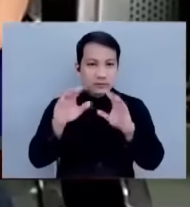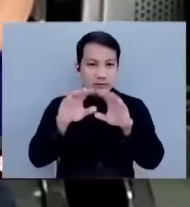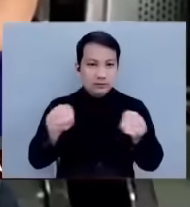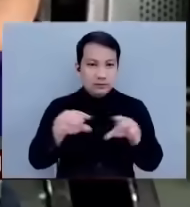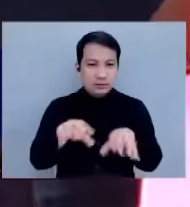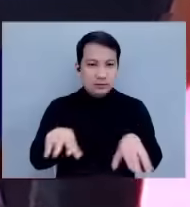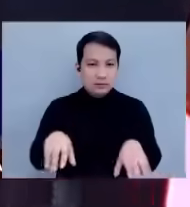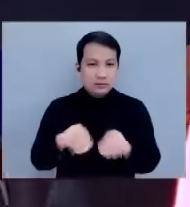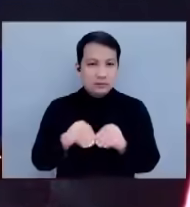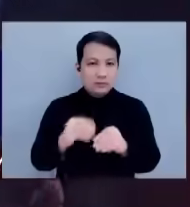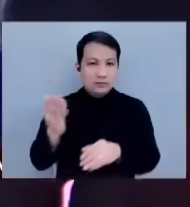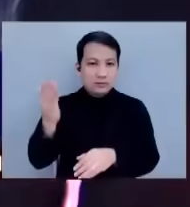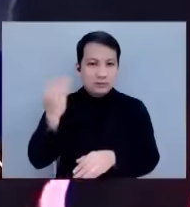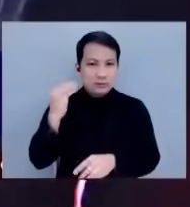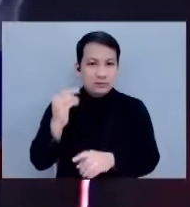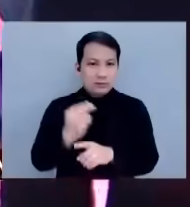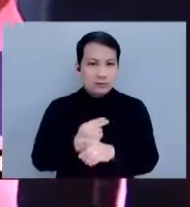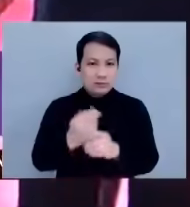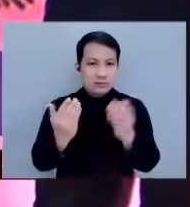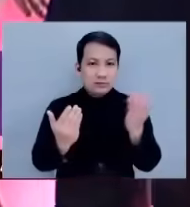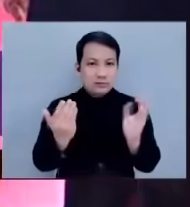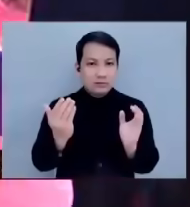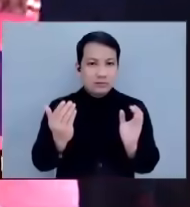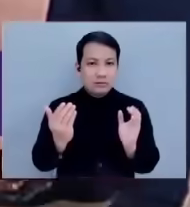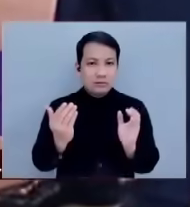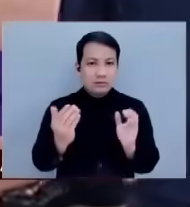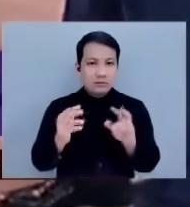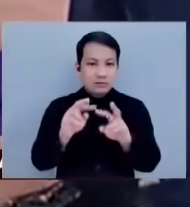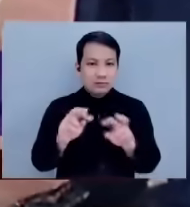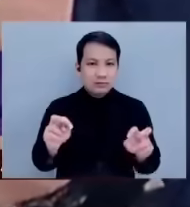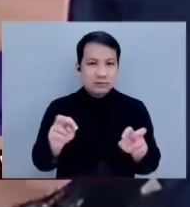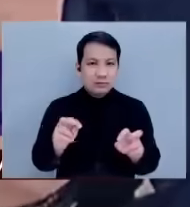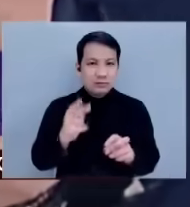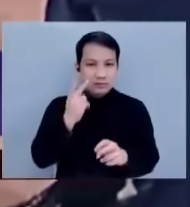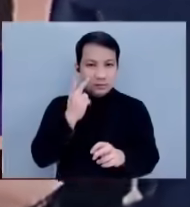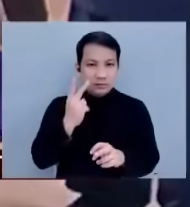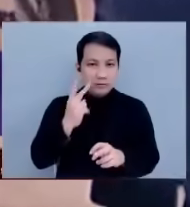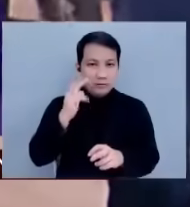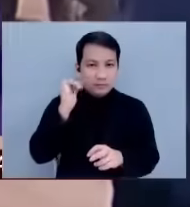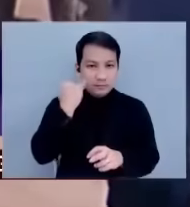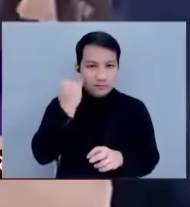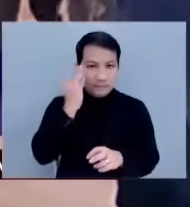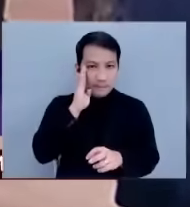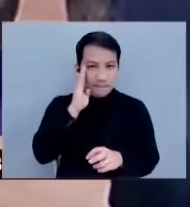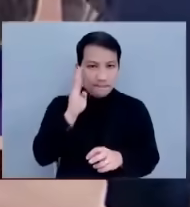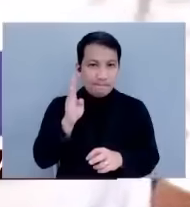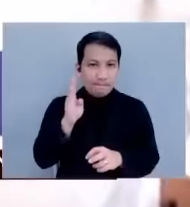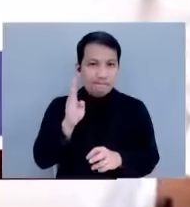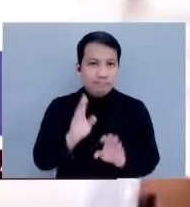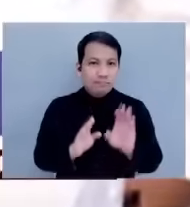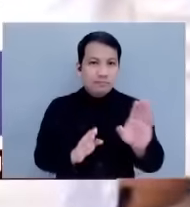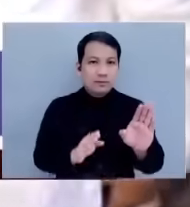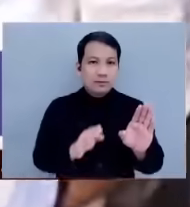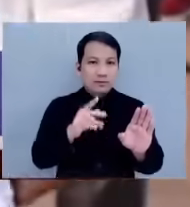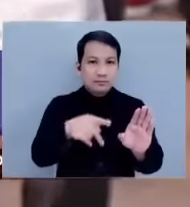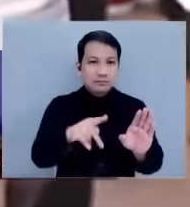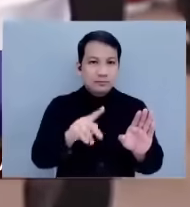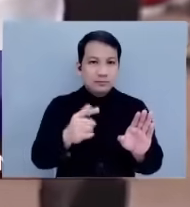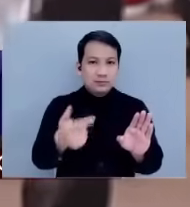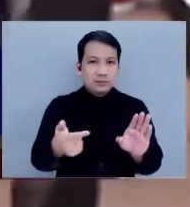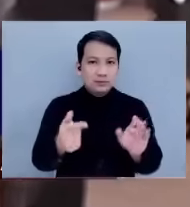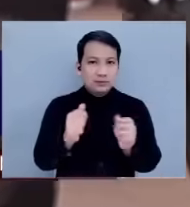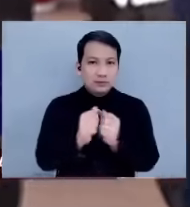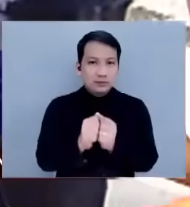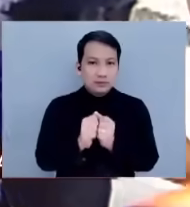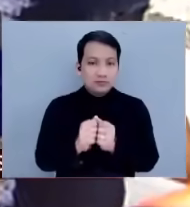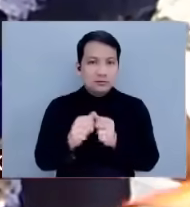undas. Kanina, nag-inspeksyon si Transportation Secretary Jaime Bautista sa mga asset ng Philippine Coast Guard, nakasama sa mga magbabantay sa